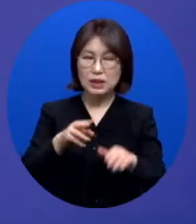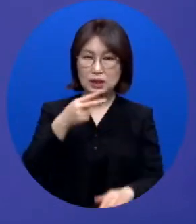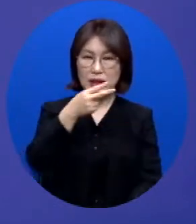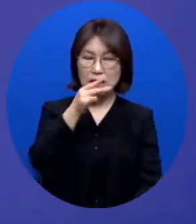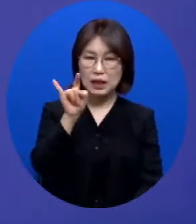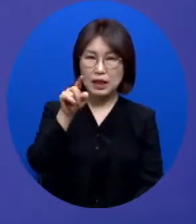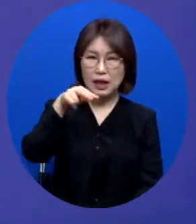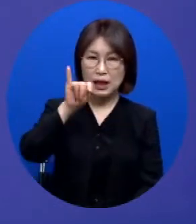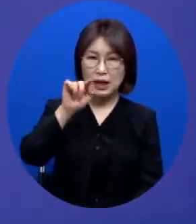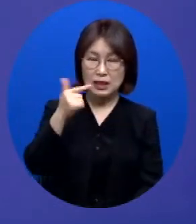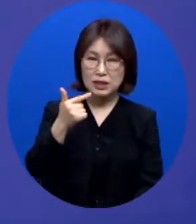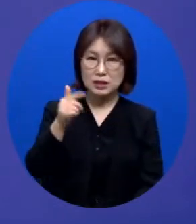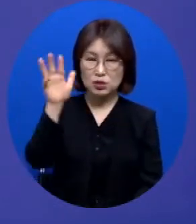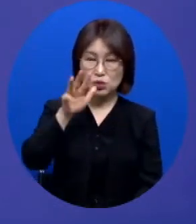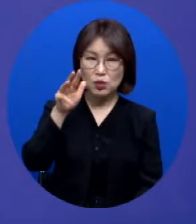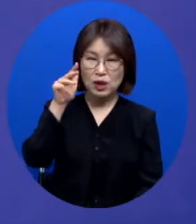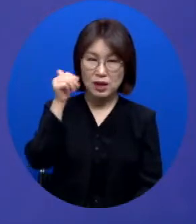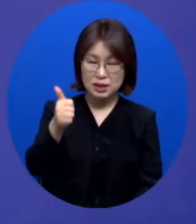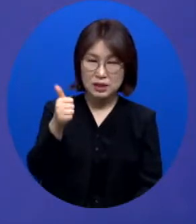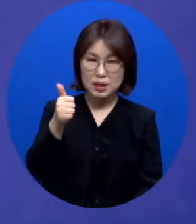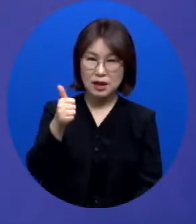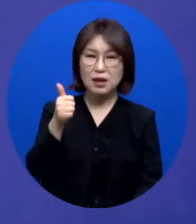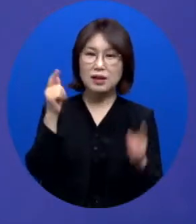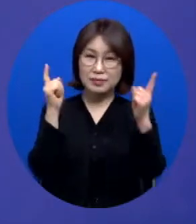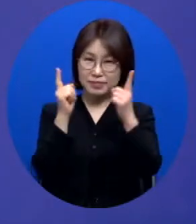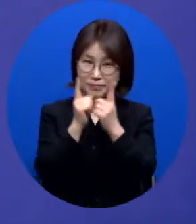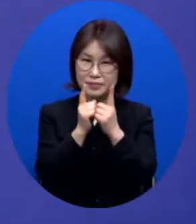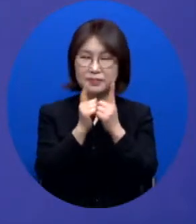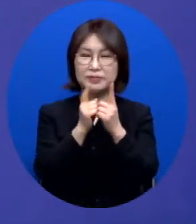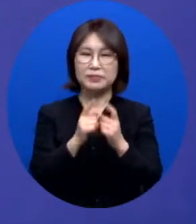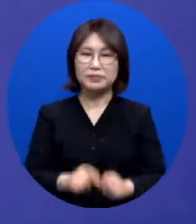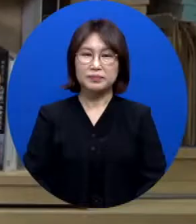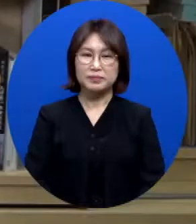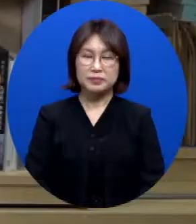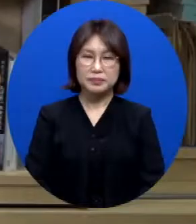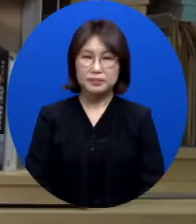대신총회 이정현 총회장입니다. 김덕원 기자가 만나봤습니다.